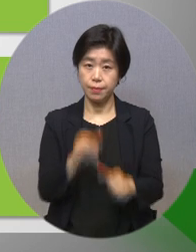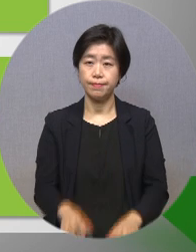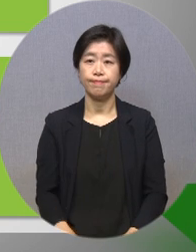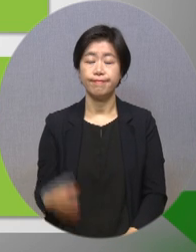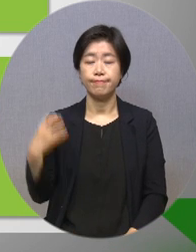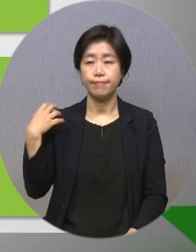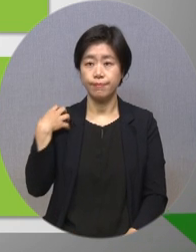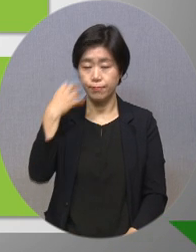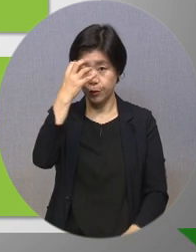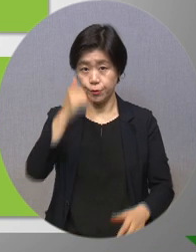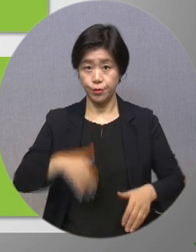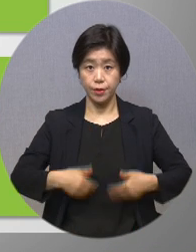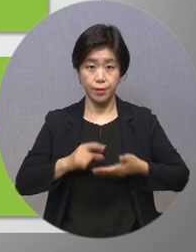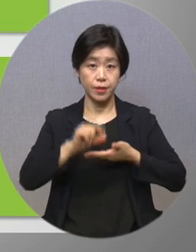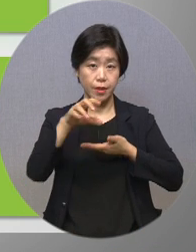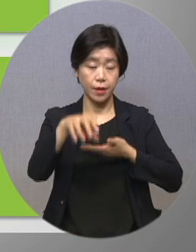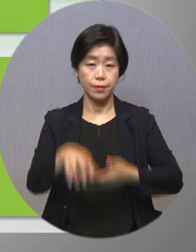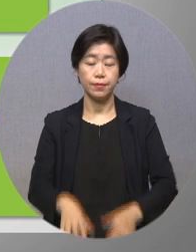담당지사는 충남지사입니다.